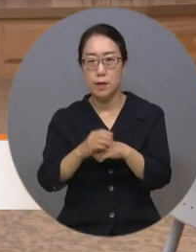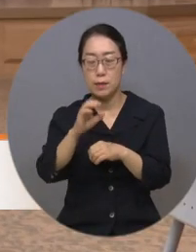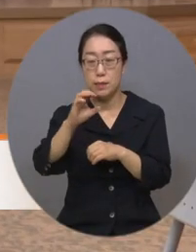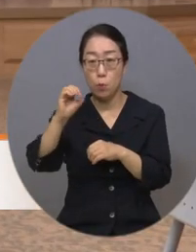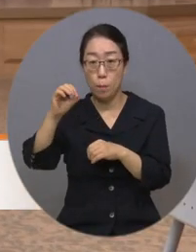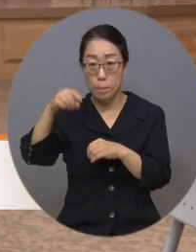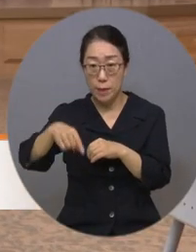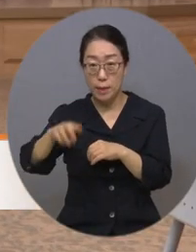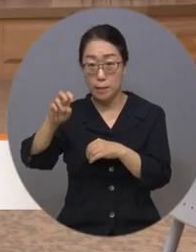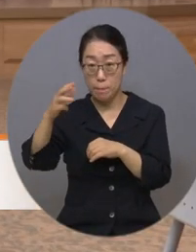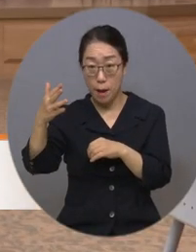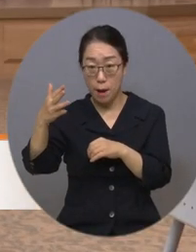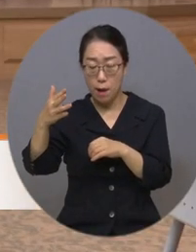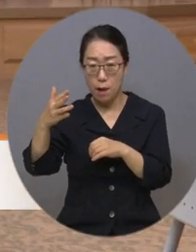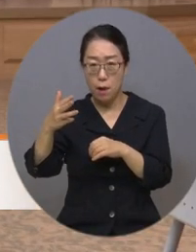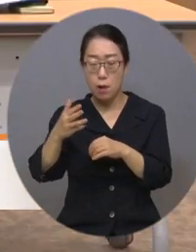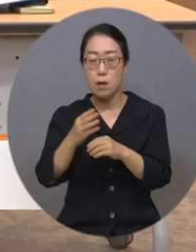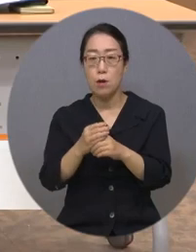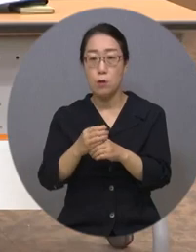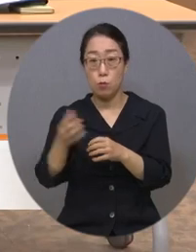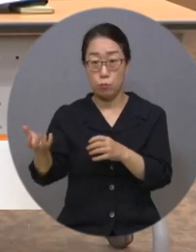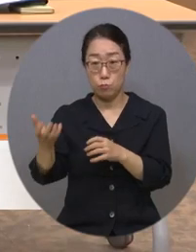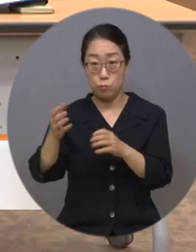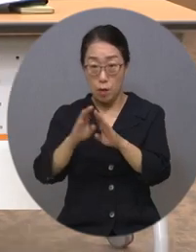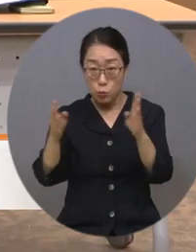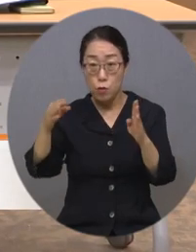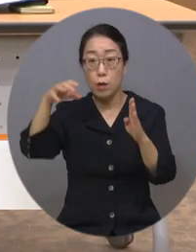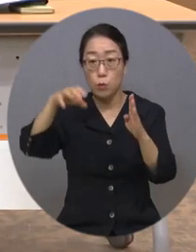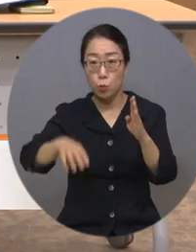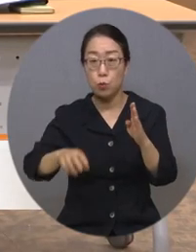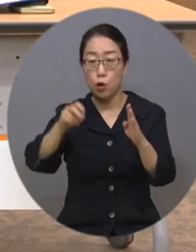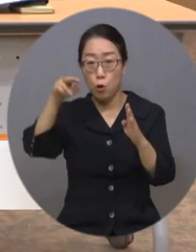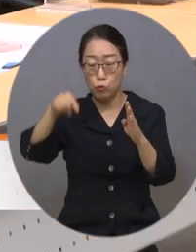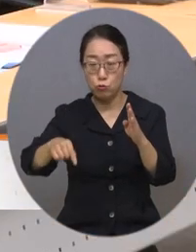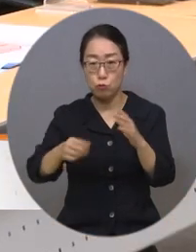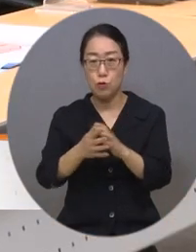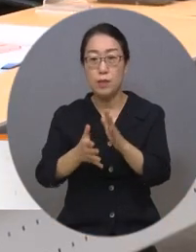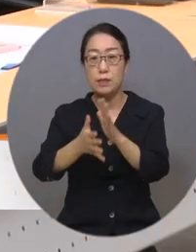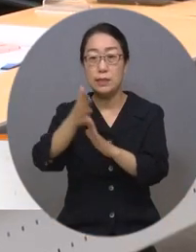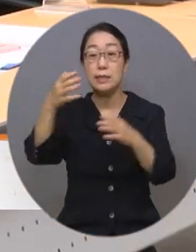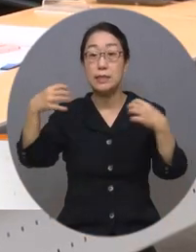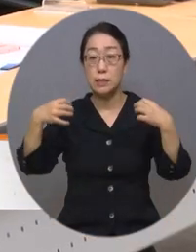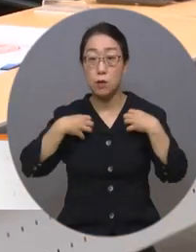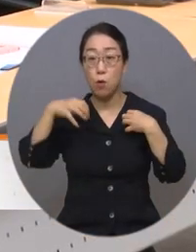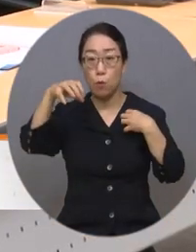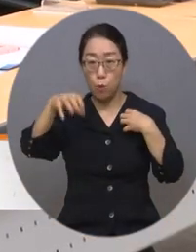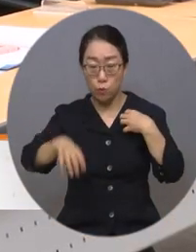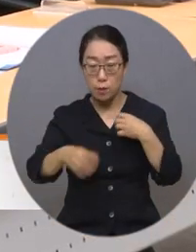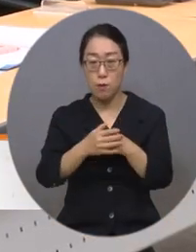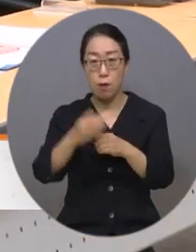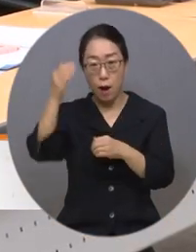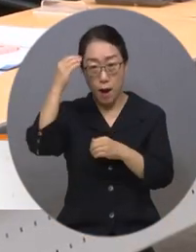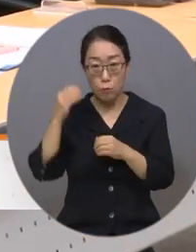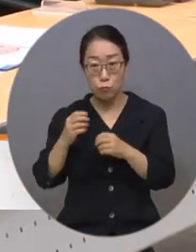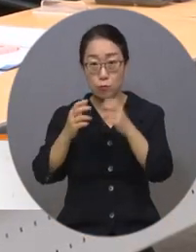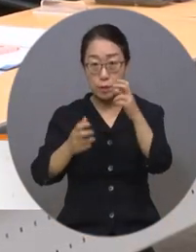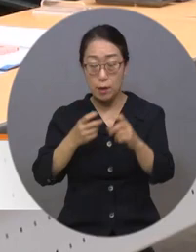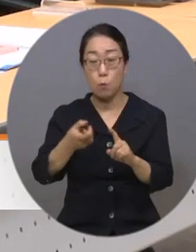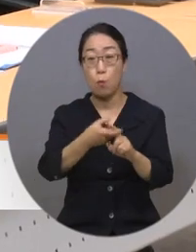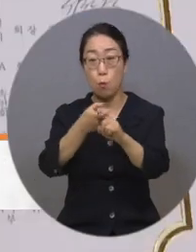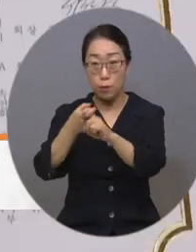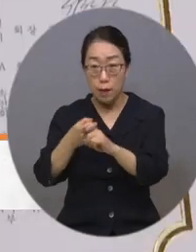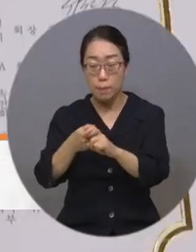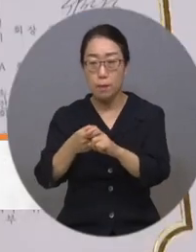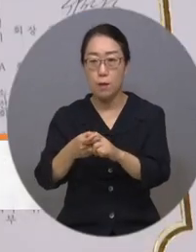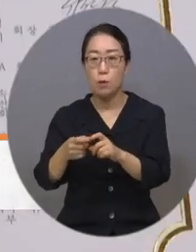COP28 유치 중심도시 여수시가 지난달 31일 시청에서 한국환경공단과 시민사회단체,